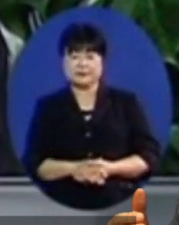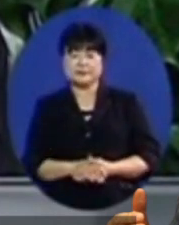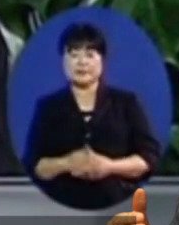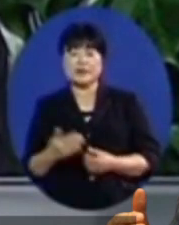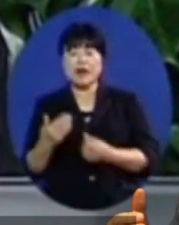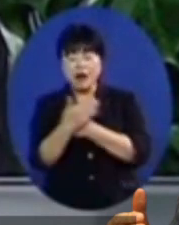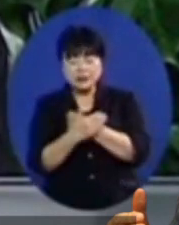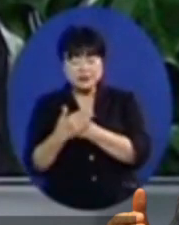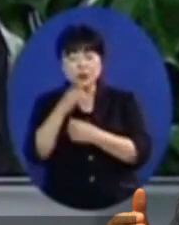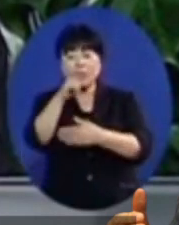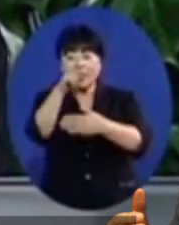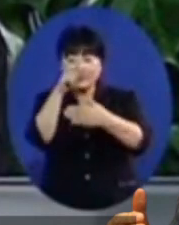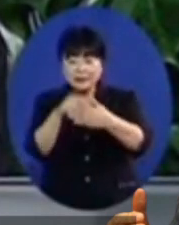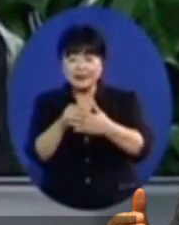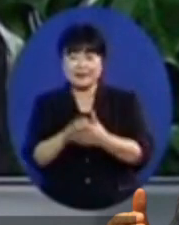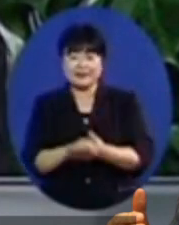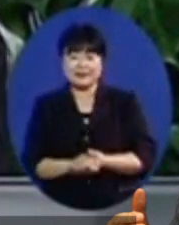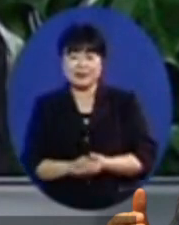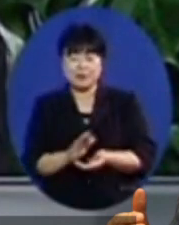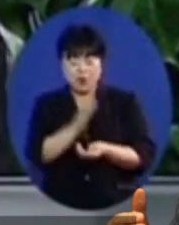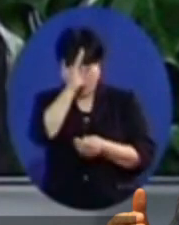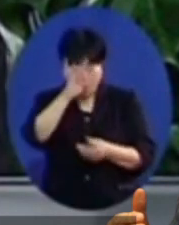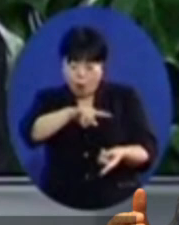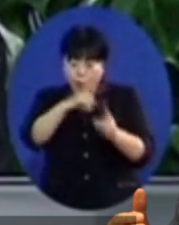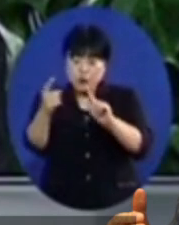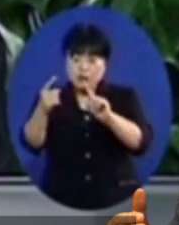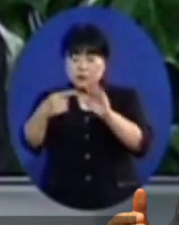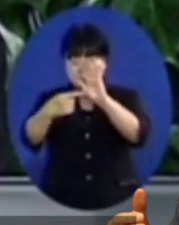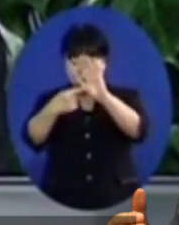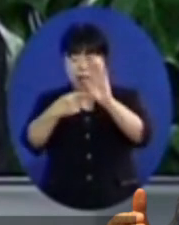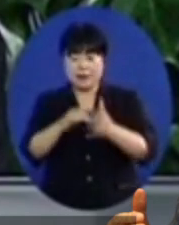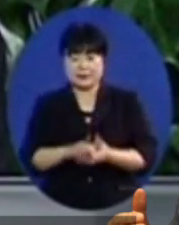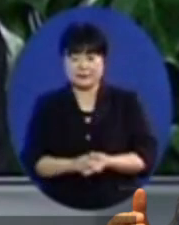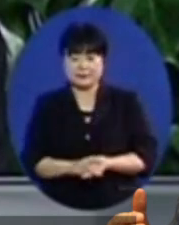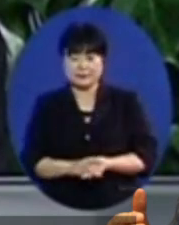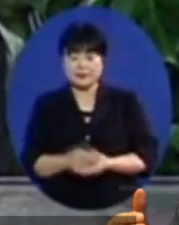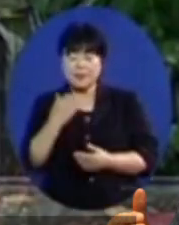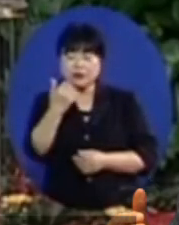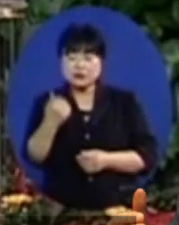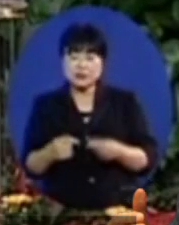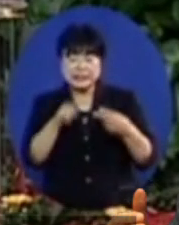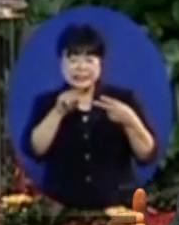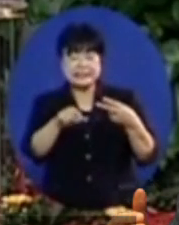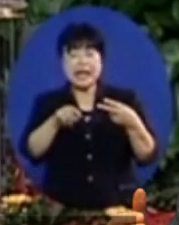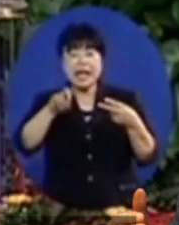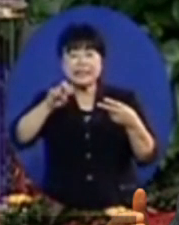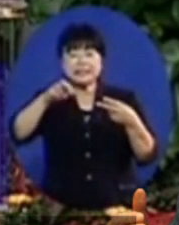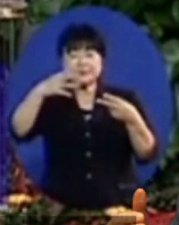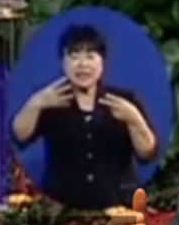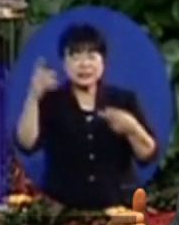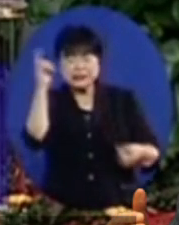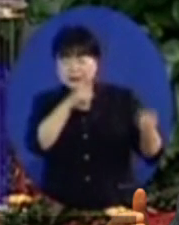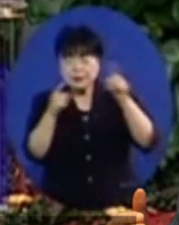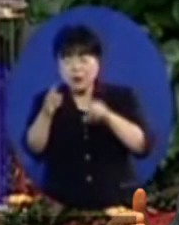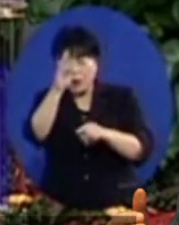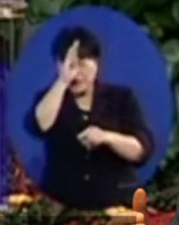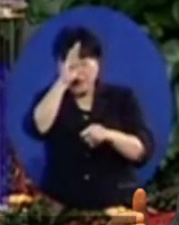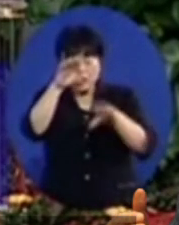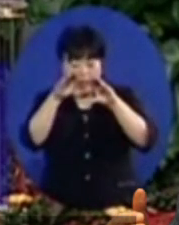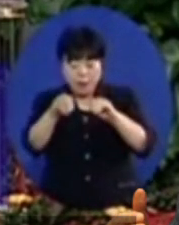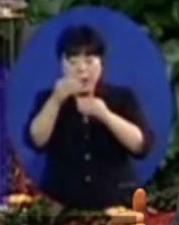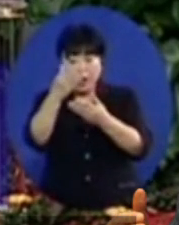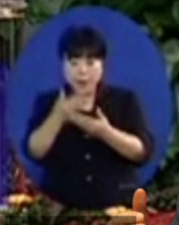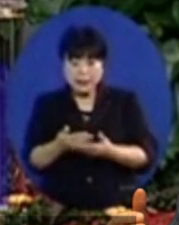은총 가운데 치료의 역사가 들어있는 것입니다. 베드로전서 2장 24절에 그가 채찍에 맞음으로 너희가